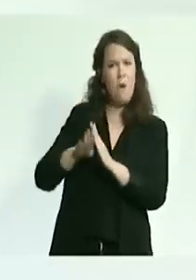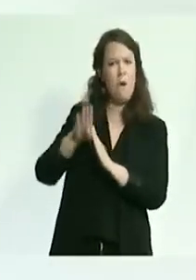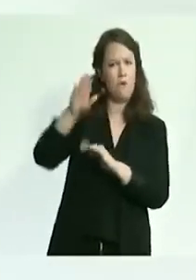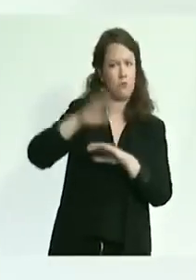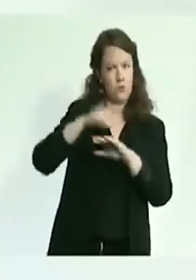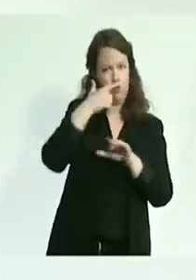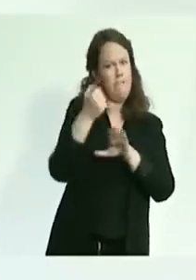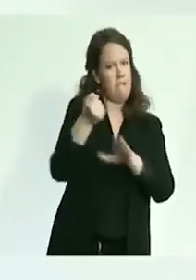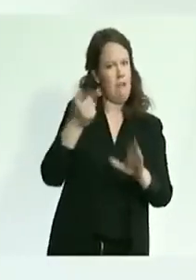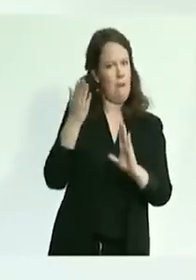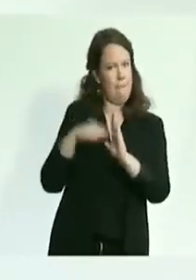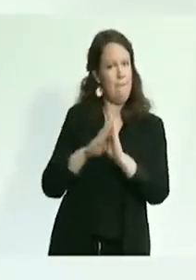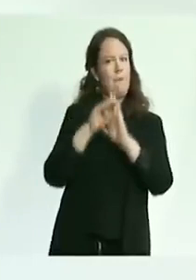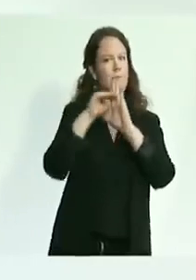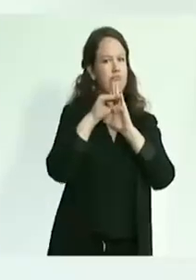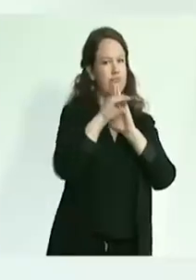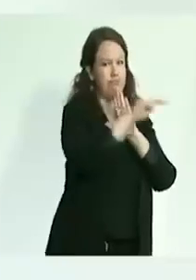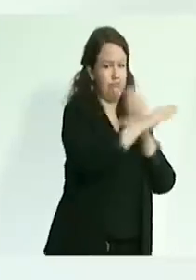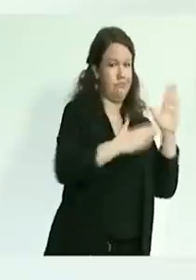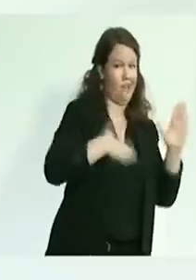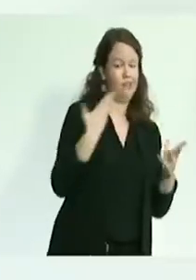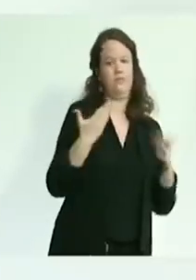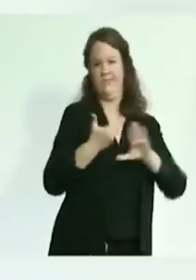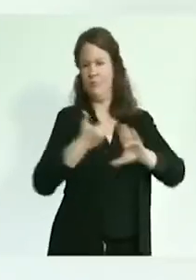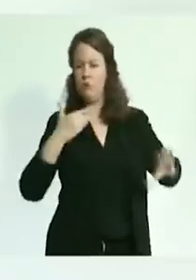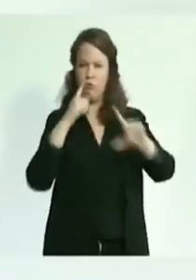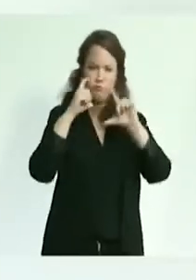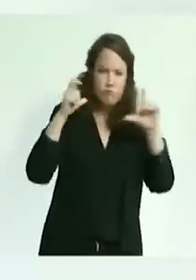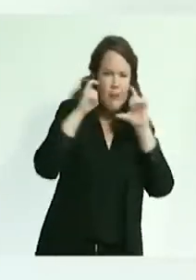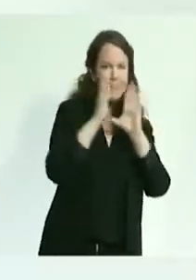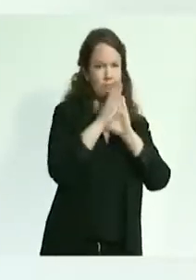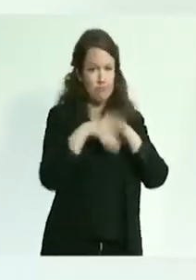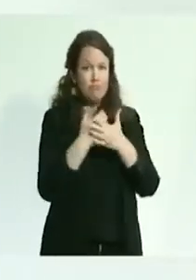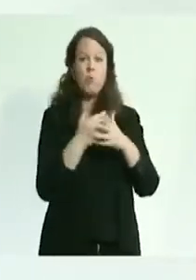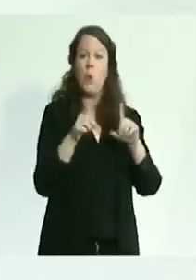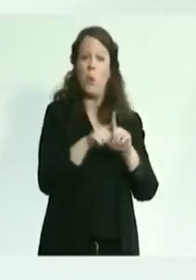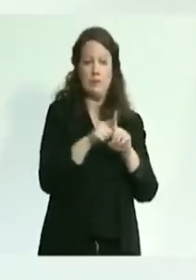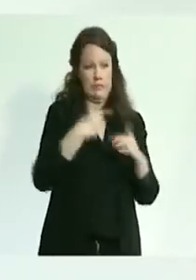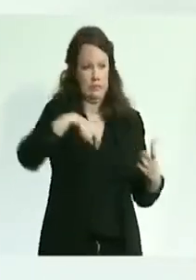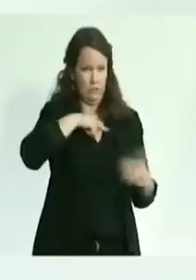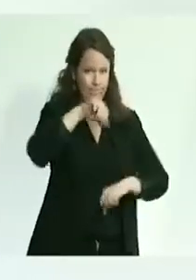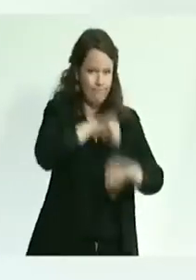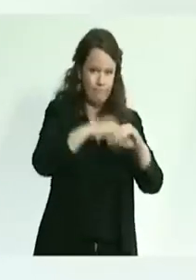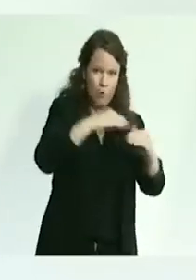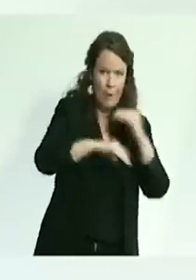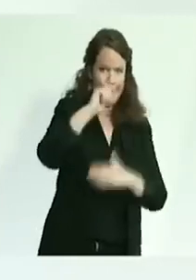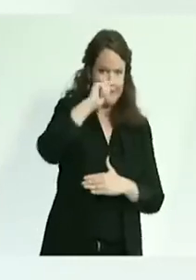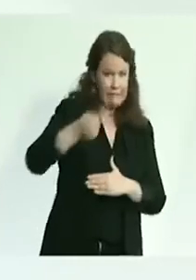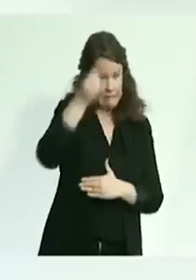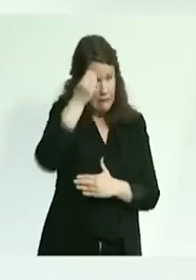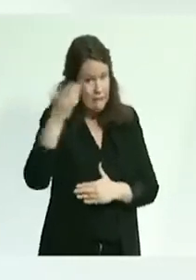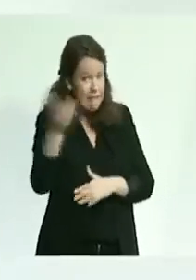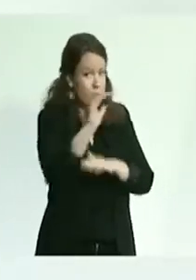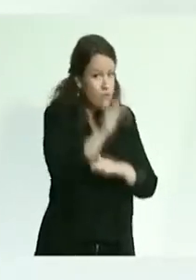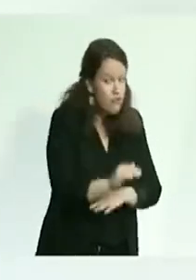barrières, à notre stratégie tester, alerter, protéger, grâce à la vigilance de tous, au couvre-feu et là où elles